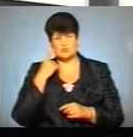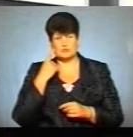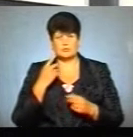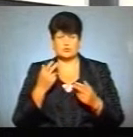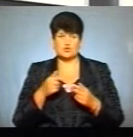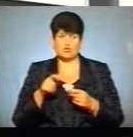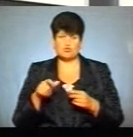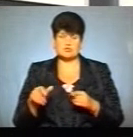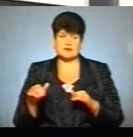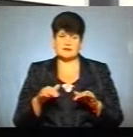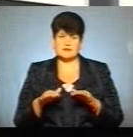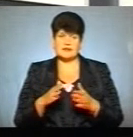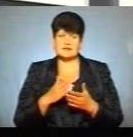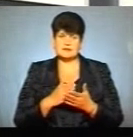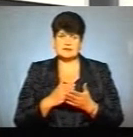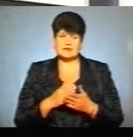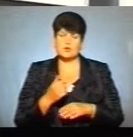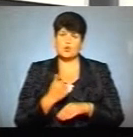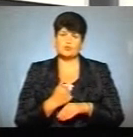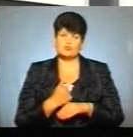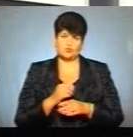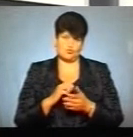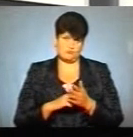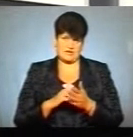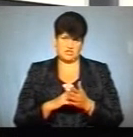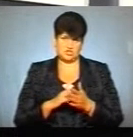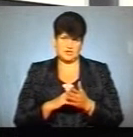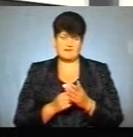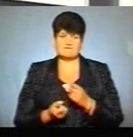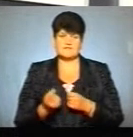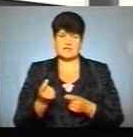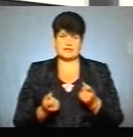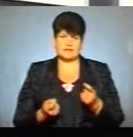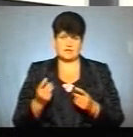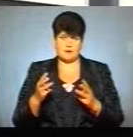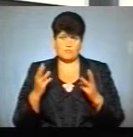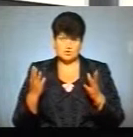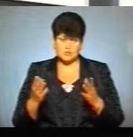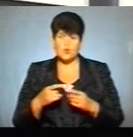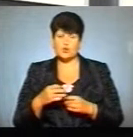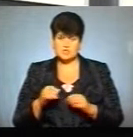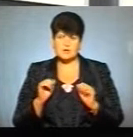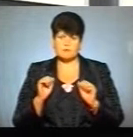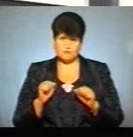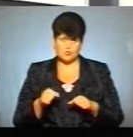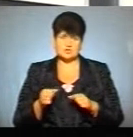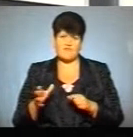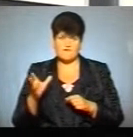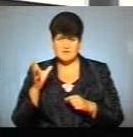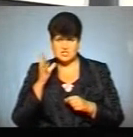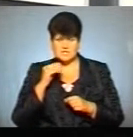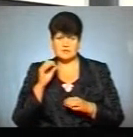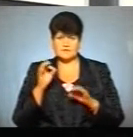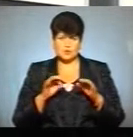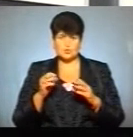людська діяльність є основною причиною виникнення таких пожеж. Хоча можна, звичайно, вважати, що відсоток